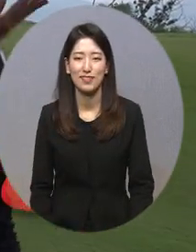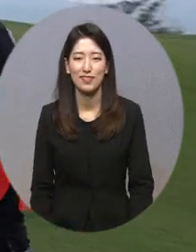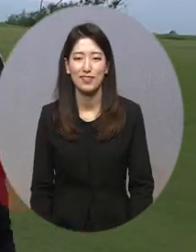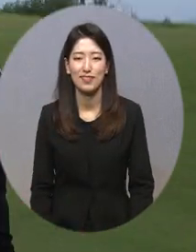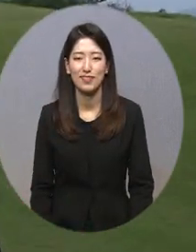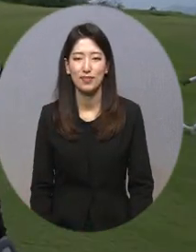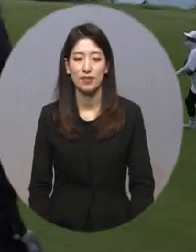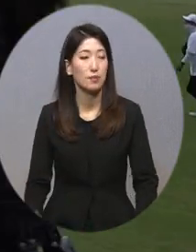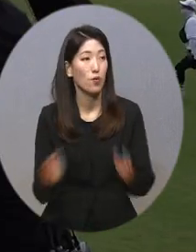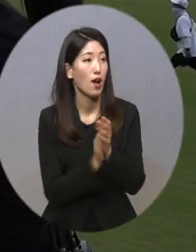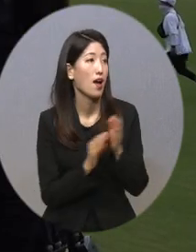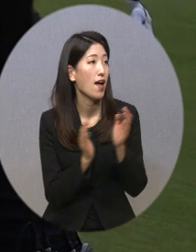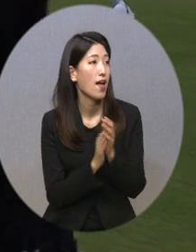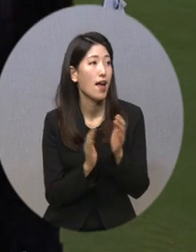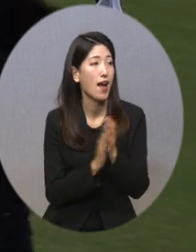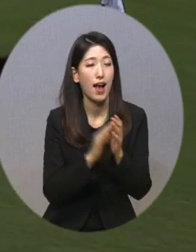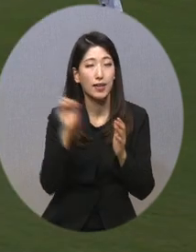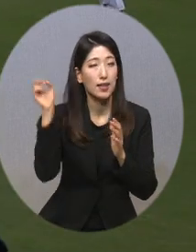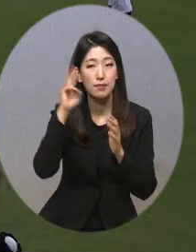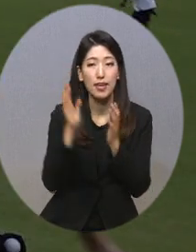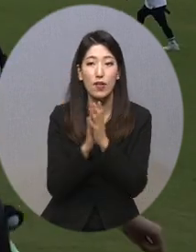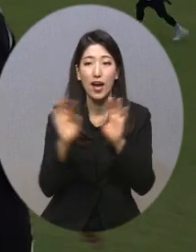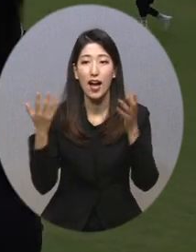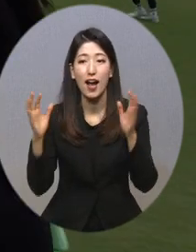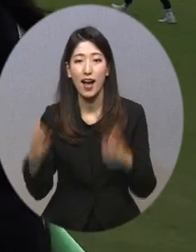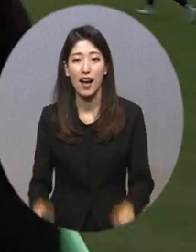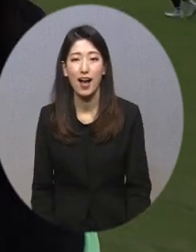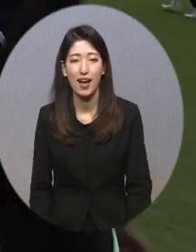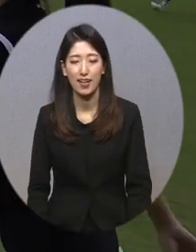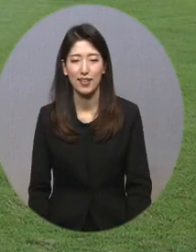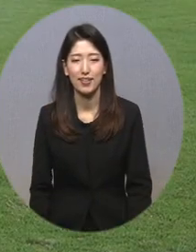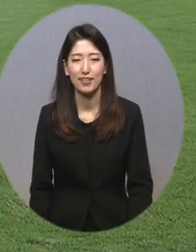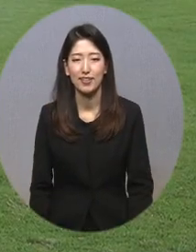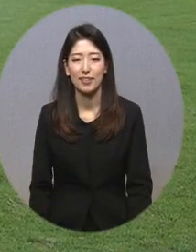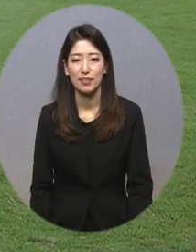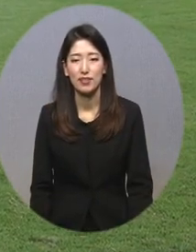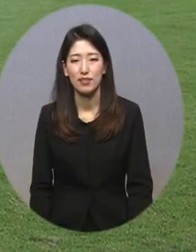와! 저기 나란히 두 개 다 있어!